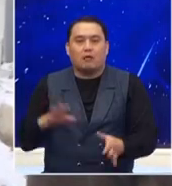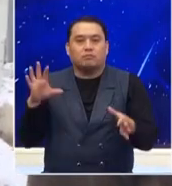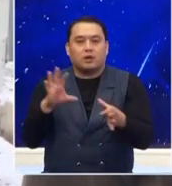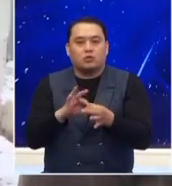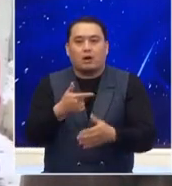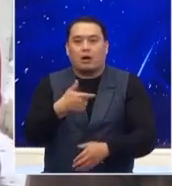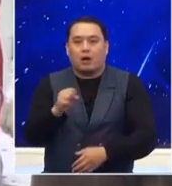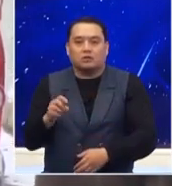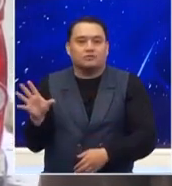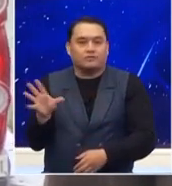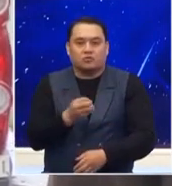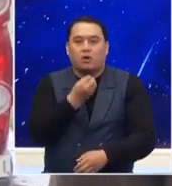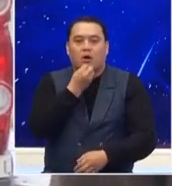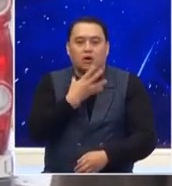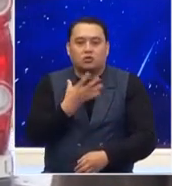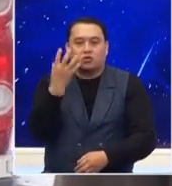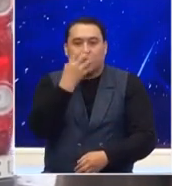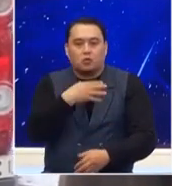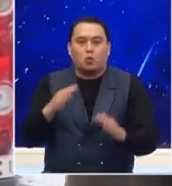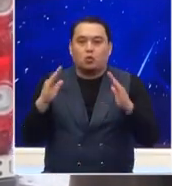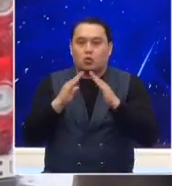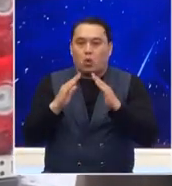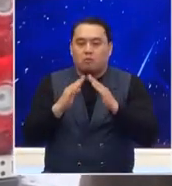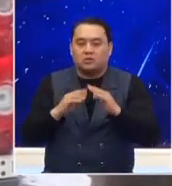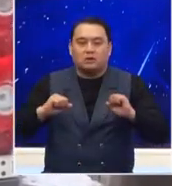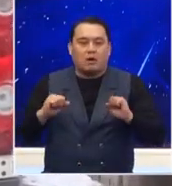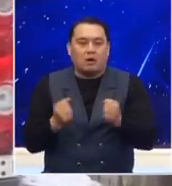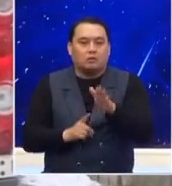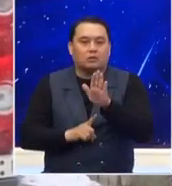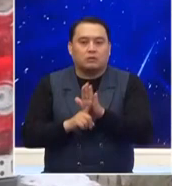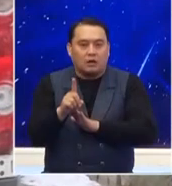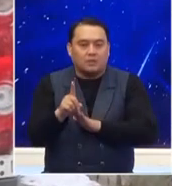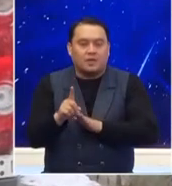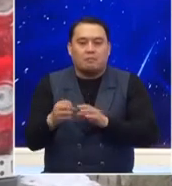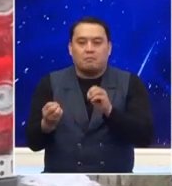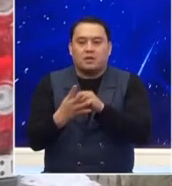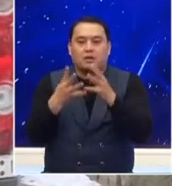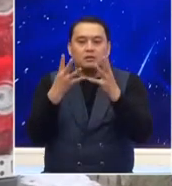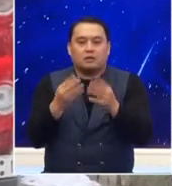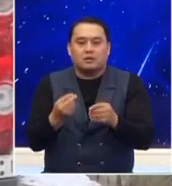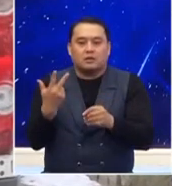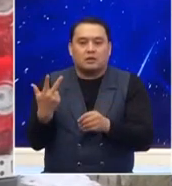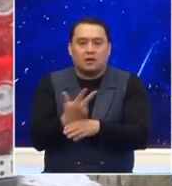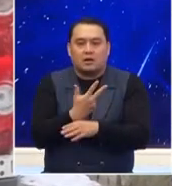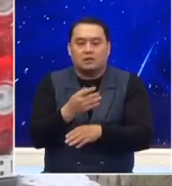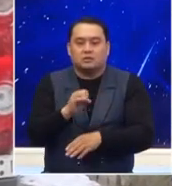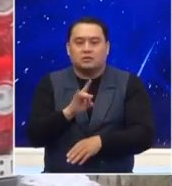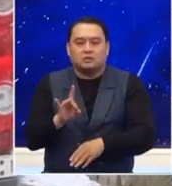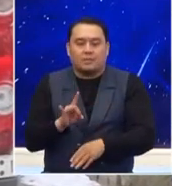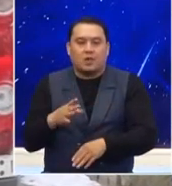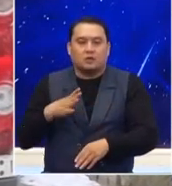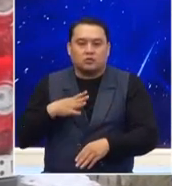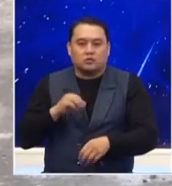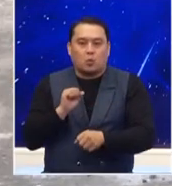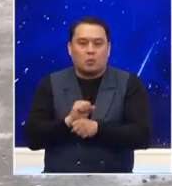Подключили газ, все было хорошо, тепло в доме. Вот с наступлением холодов начались перебои. За 15 дней уже 3 раза такое случается. Замерзает